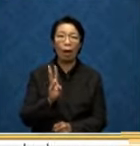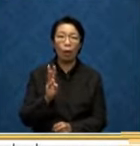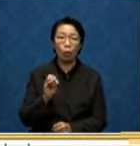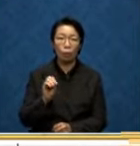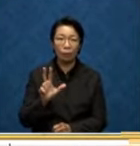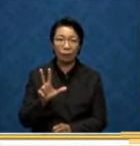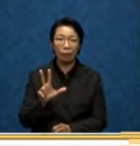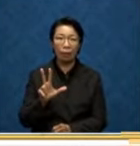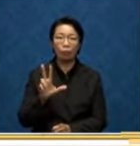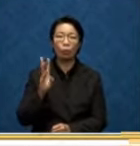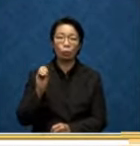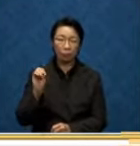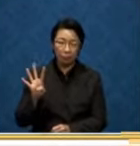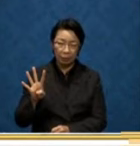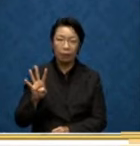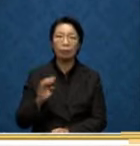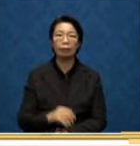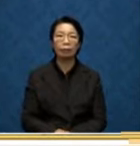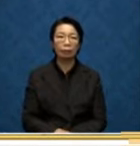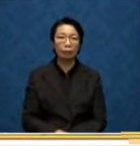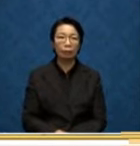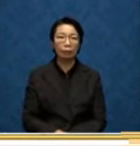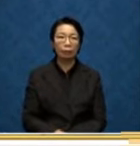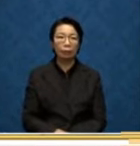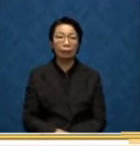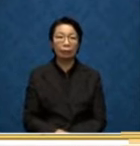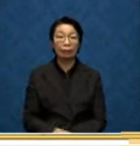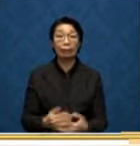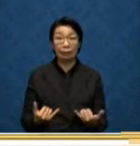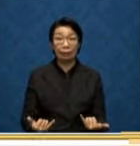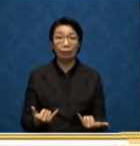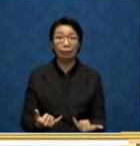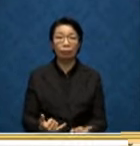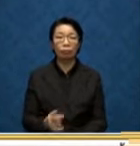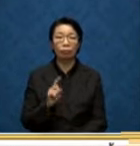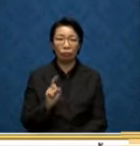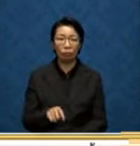2563แล้วก็64นะคะซึ่งก่อนอื่นก็ต้อง